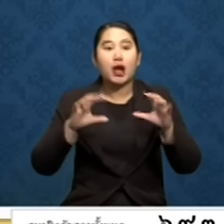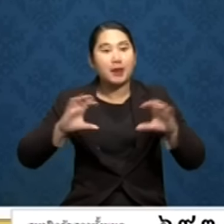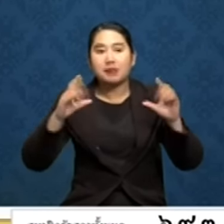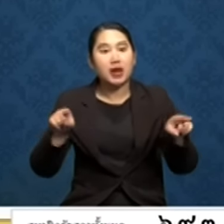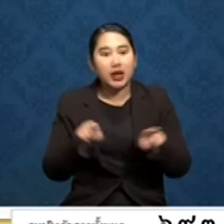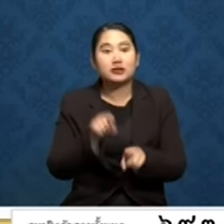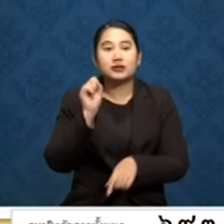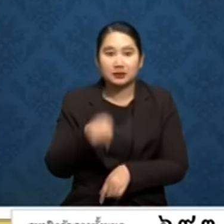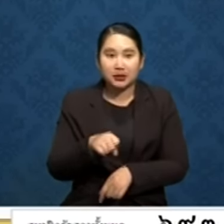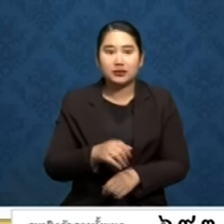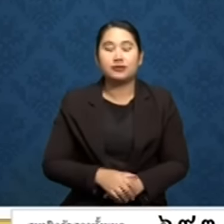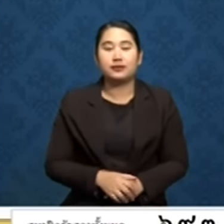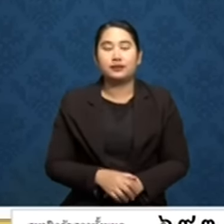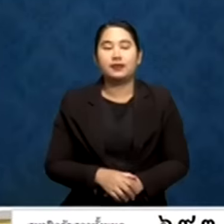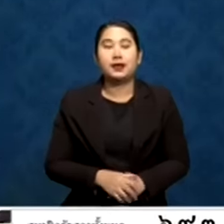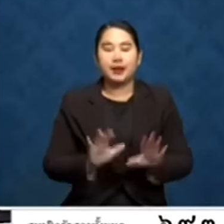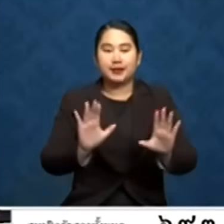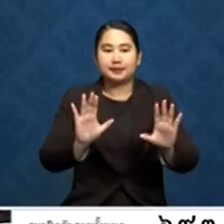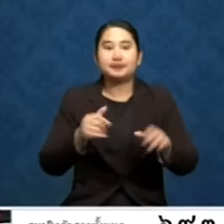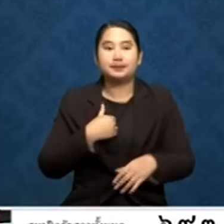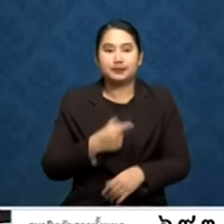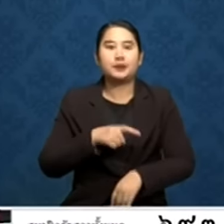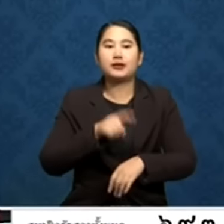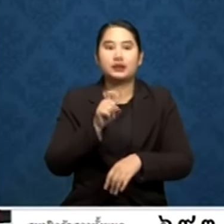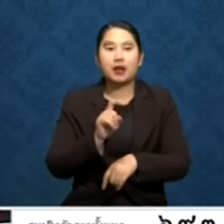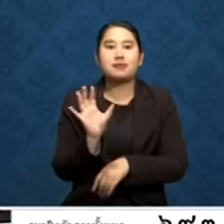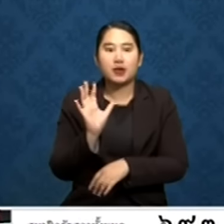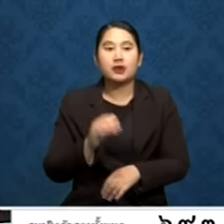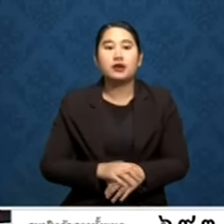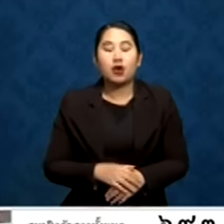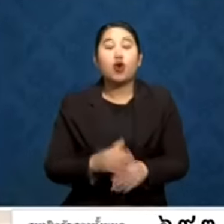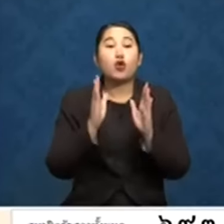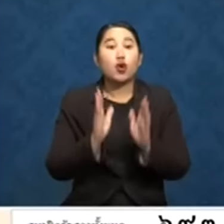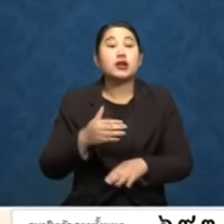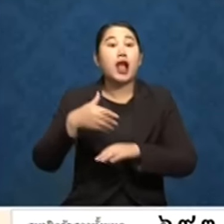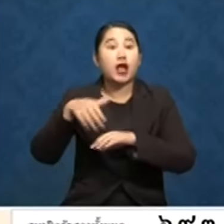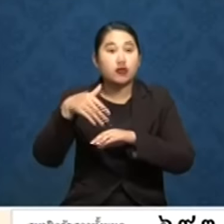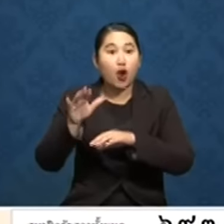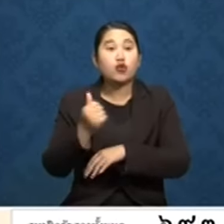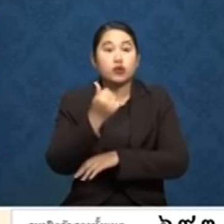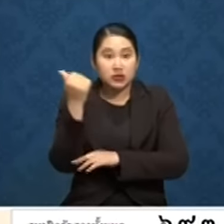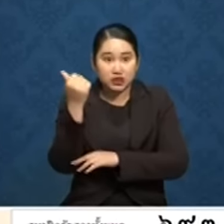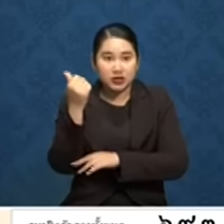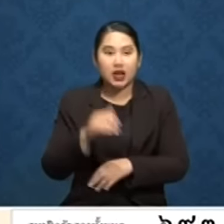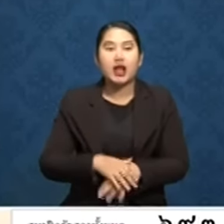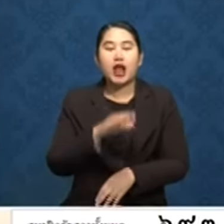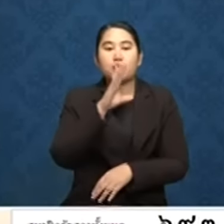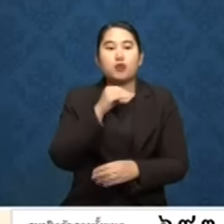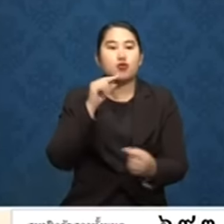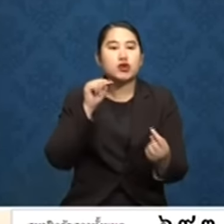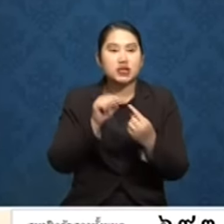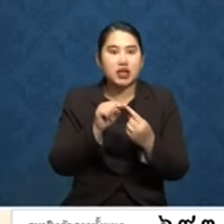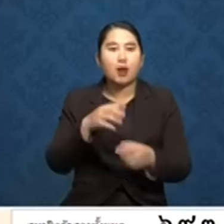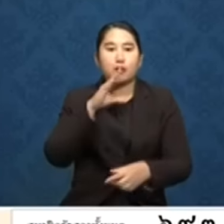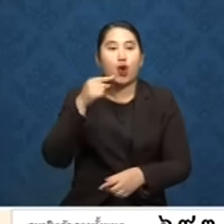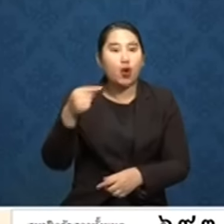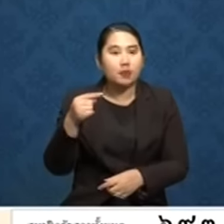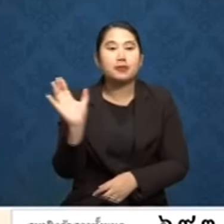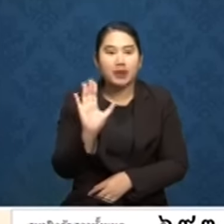ครับ เดี๋ยวนี้ผมวินิจฉัยจะได้ไม่เสียเวลามาบุคคลภายนอกถ้าหากว่าไม่เกิดความเสียหายมีผู้ประท้วงผ